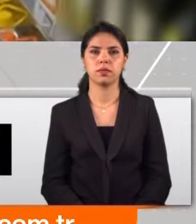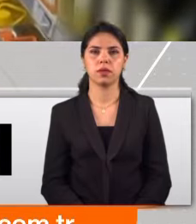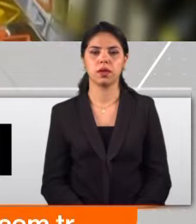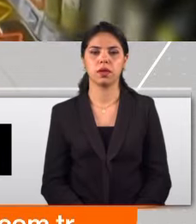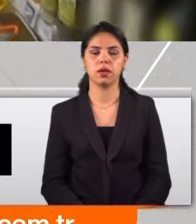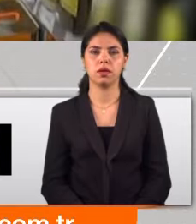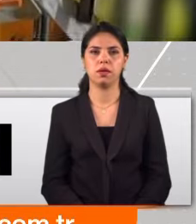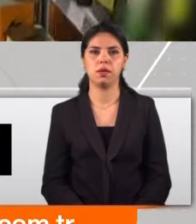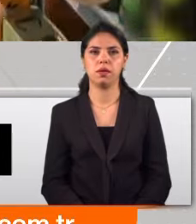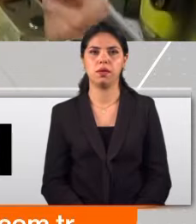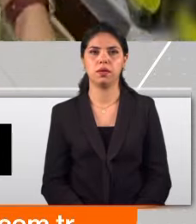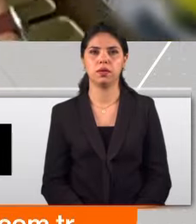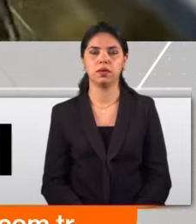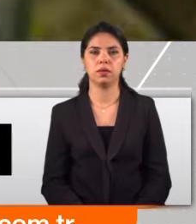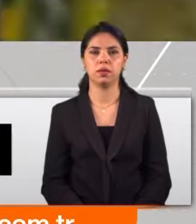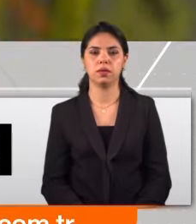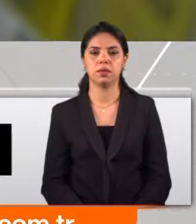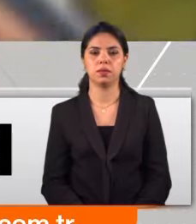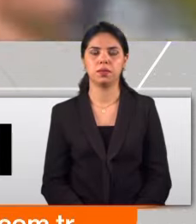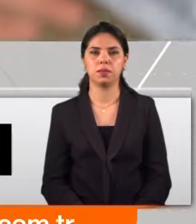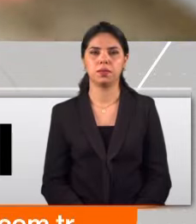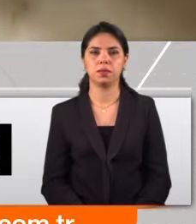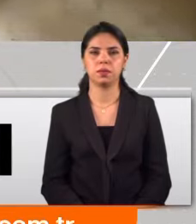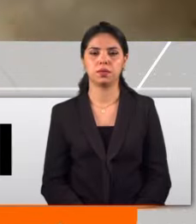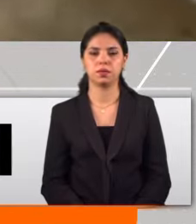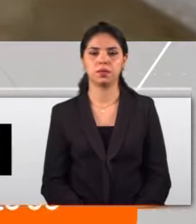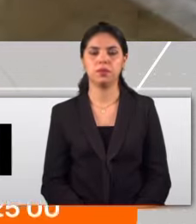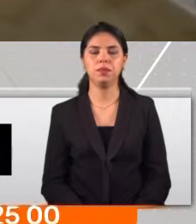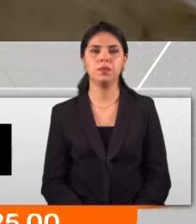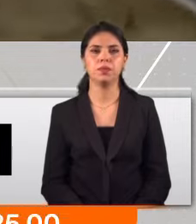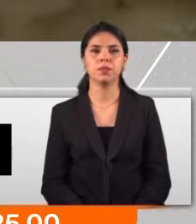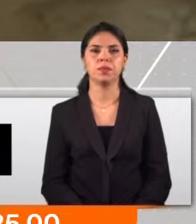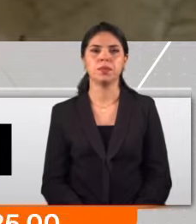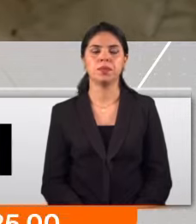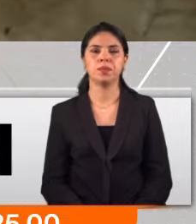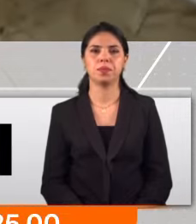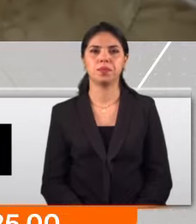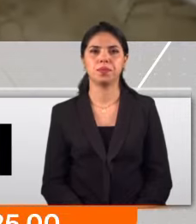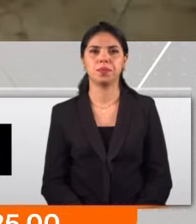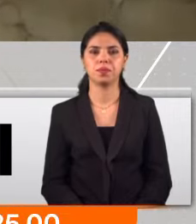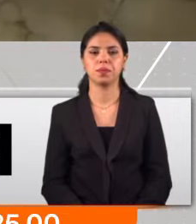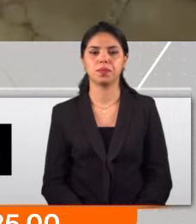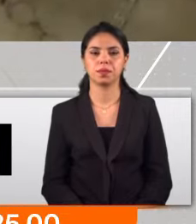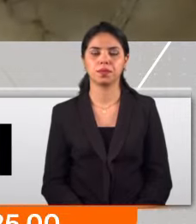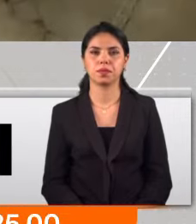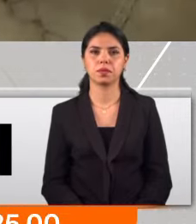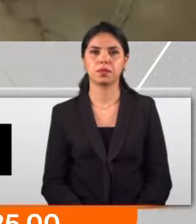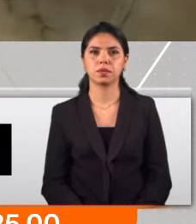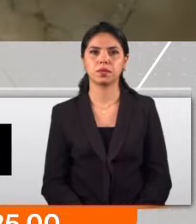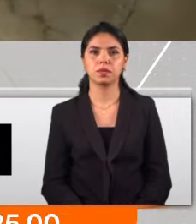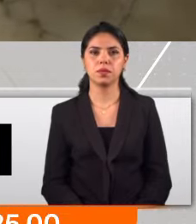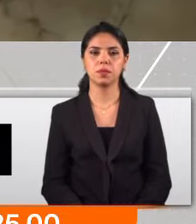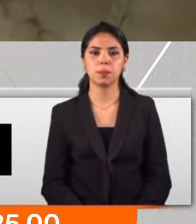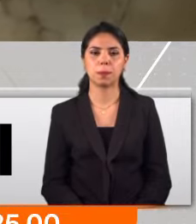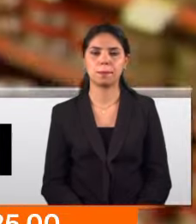yine aynı marka, aynı zeytinyağı 3 litresi 649 lira 95 kuruş. Yani arada 90 lira fark